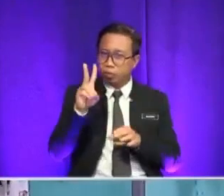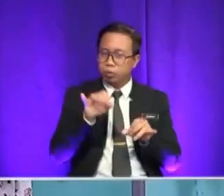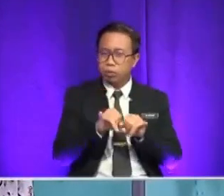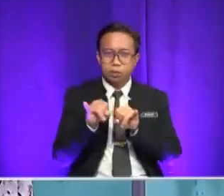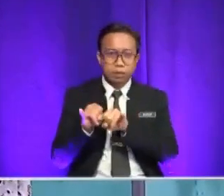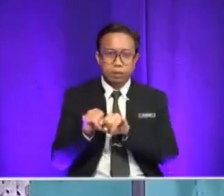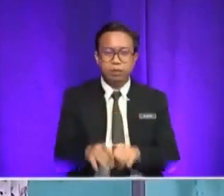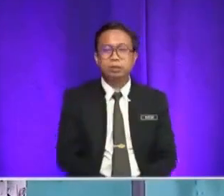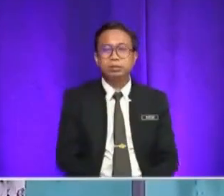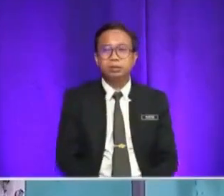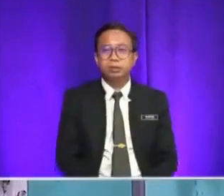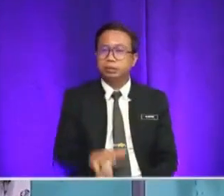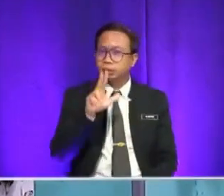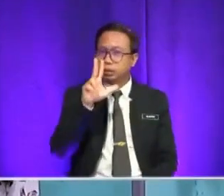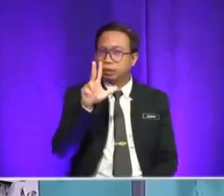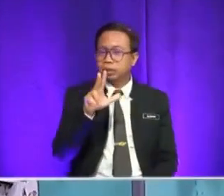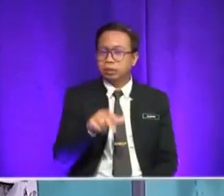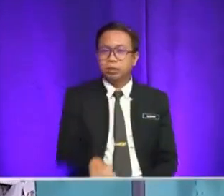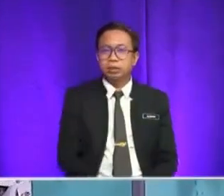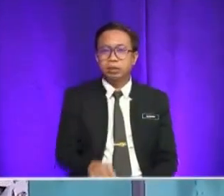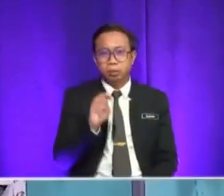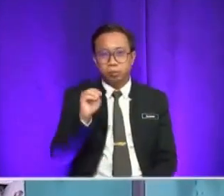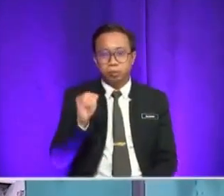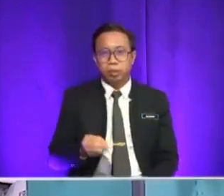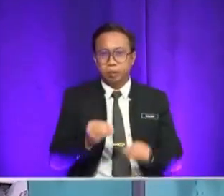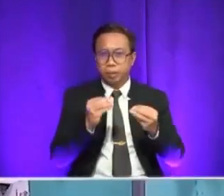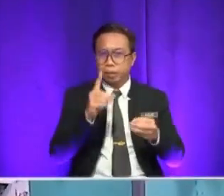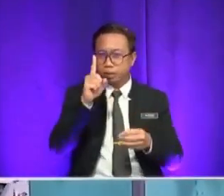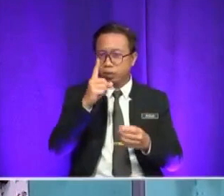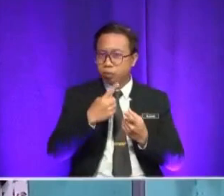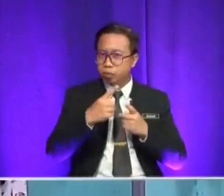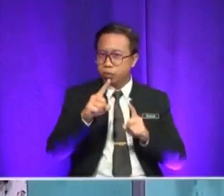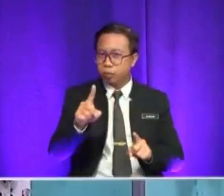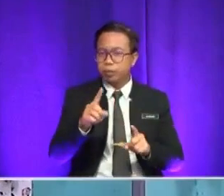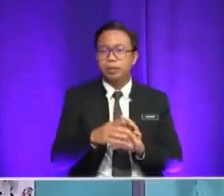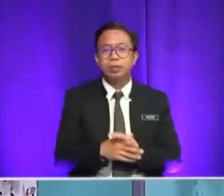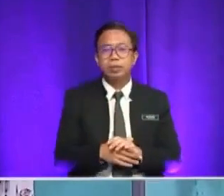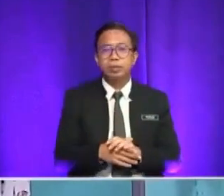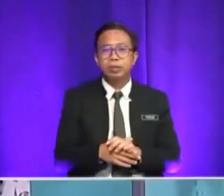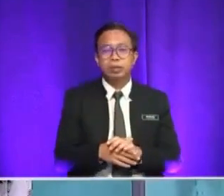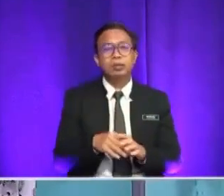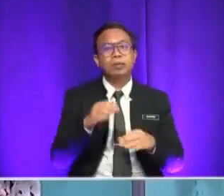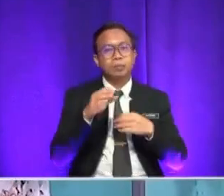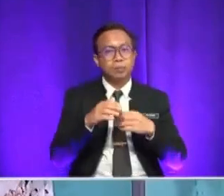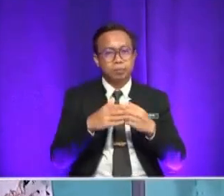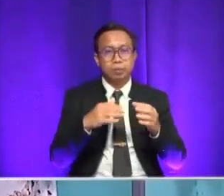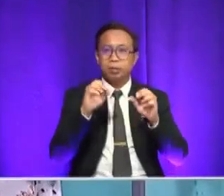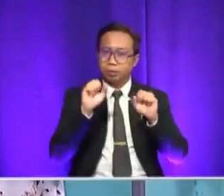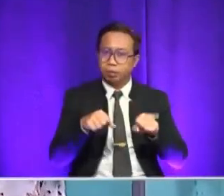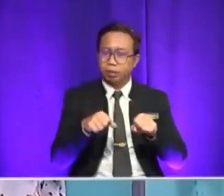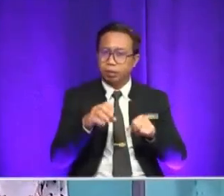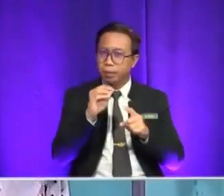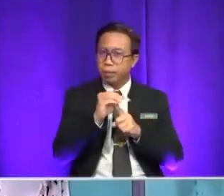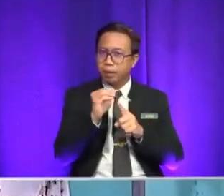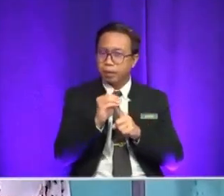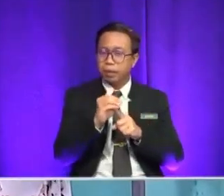sensor, jenis sensor semua ada 3. Jadi kalau murid memberikan satu lagi jawapan jenis pemasa pun tak ada masalah, tapi markah yang kita akan